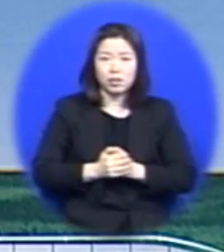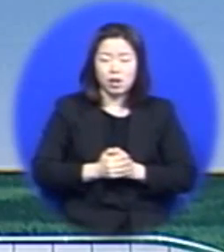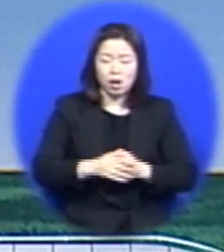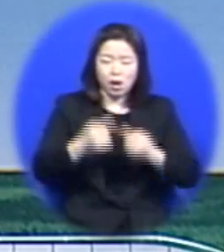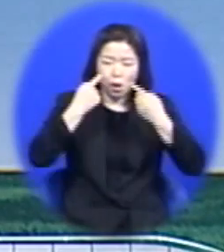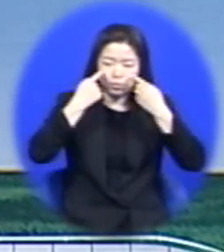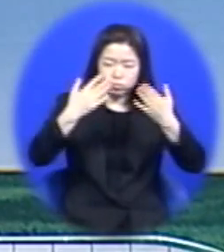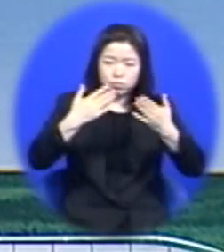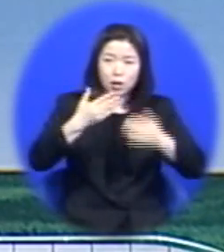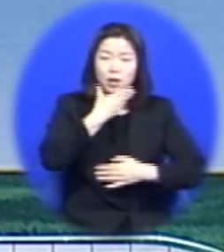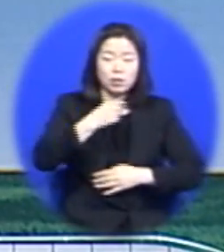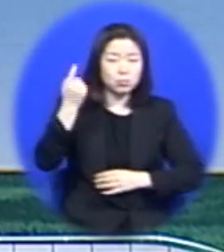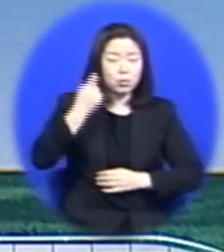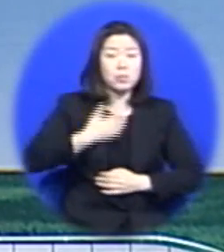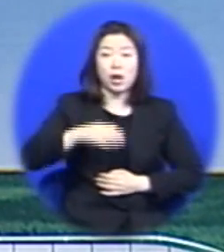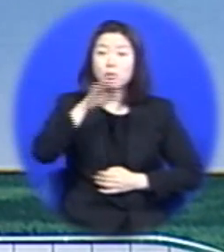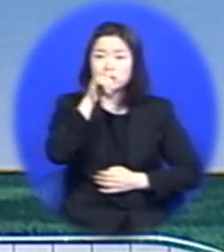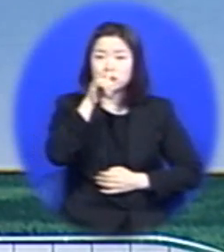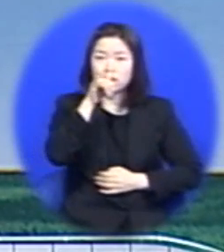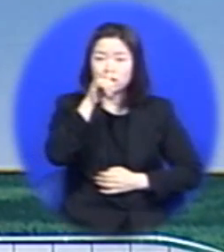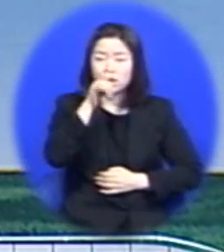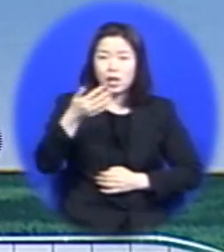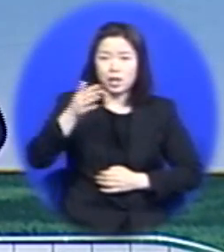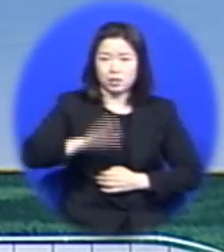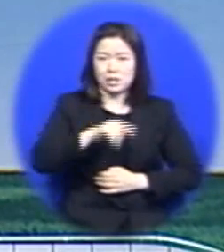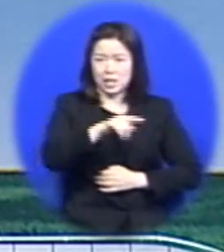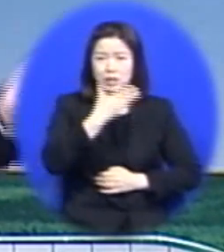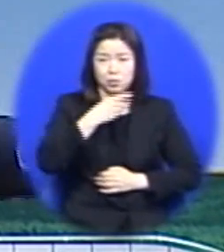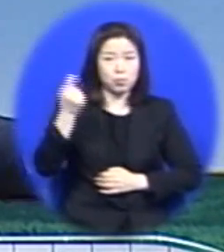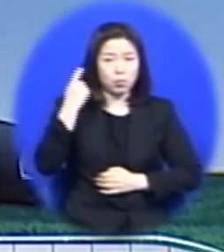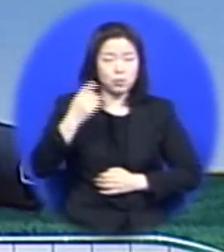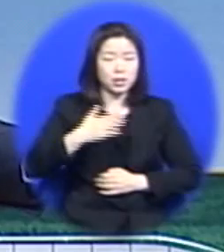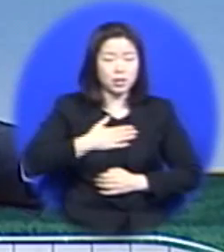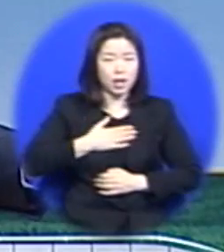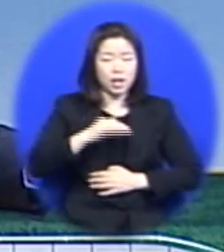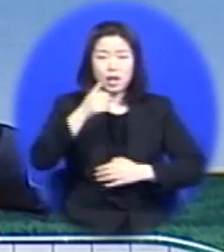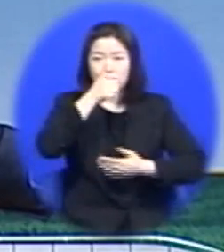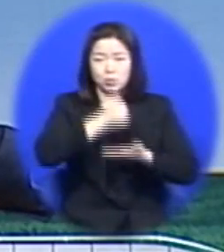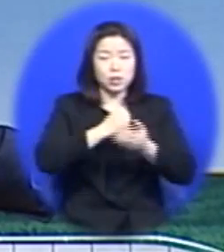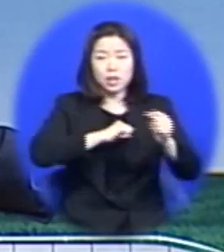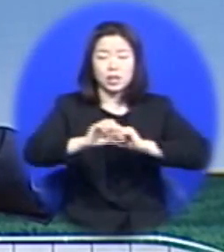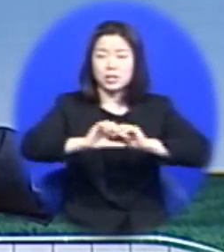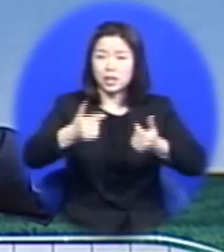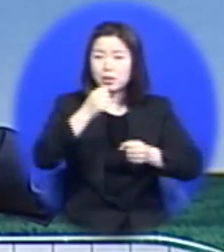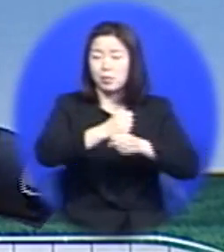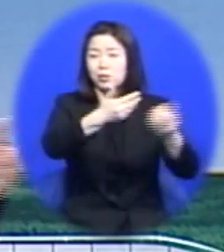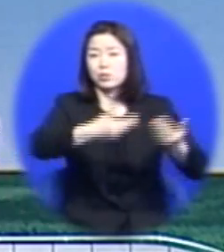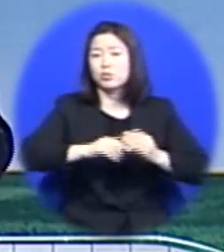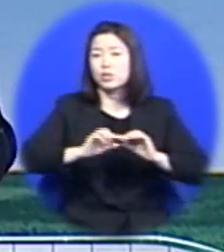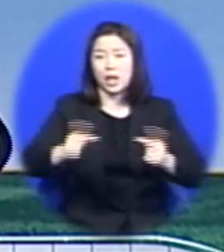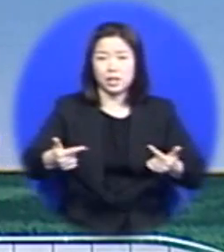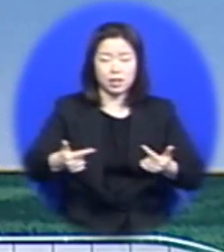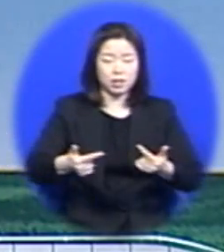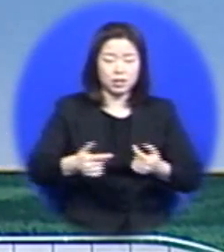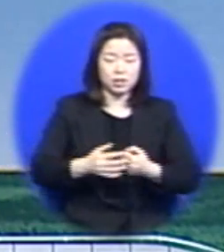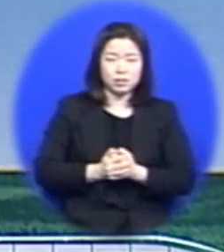분명한 복음을 알고 있는 겁니다. 그러나 그 복음이 나를 죄짓지 않게 만들지 못합니다.